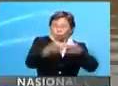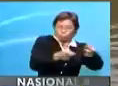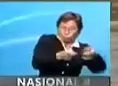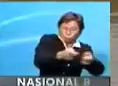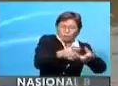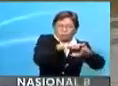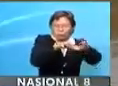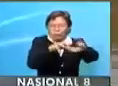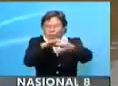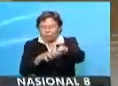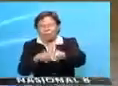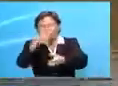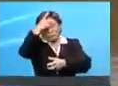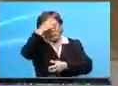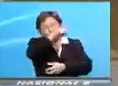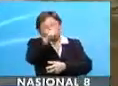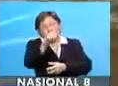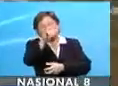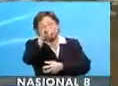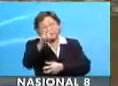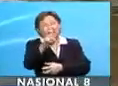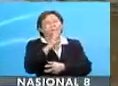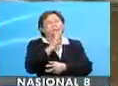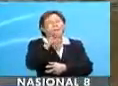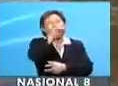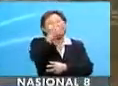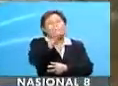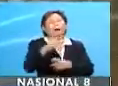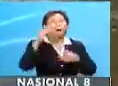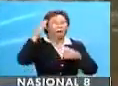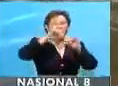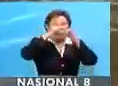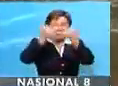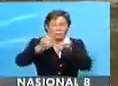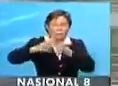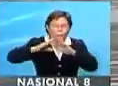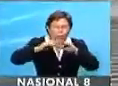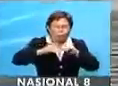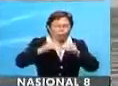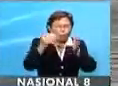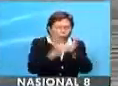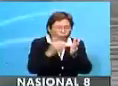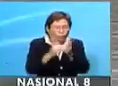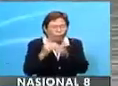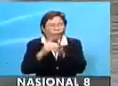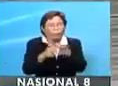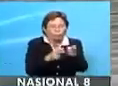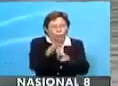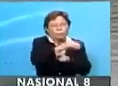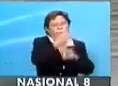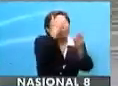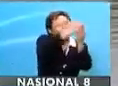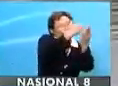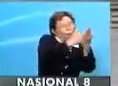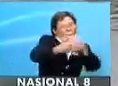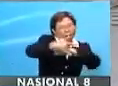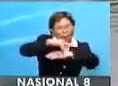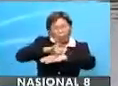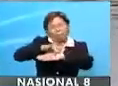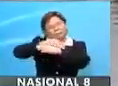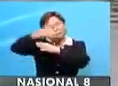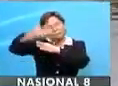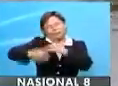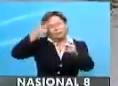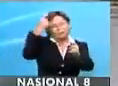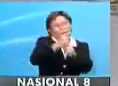Datuk Seri dr Ahmad zaahid berkata agensi tersebut akan mengadakan mesyuarat secara berkala termasuk usaha dan langkah awal telah